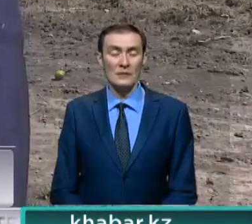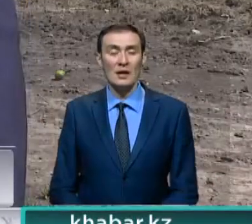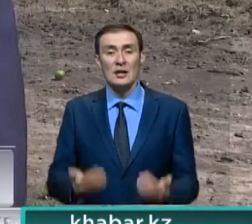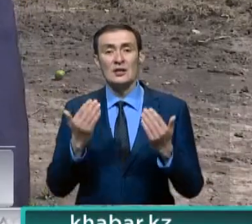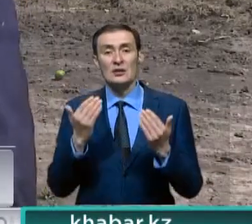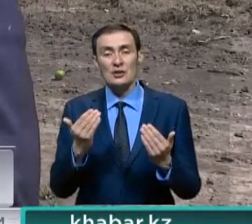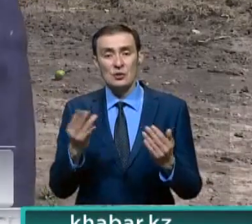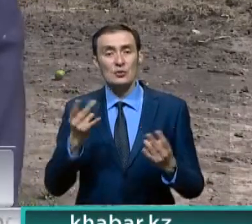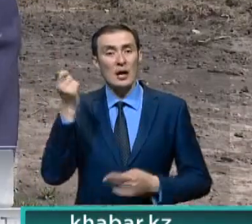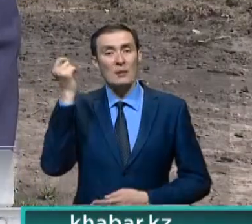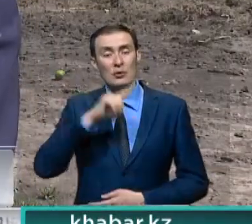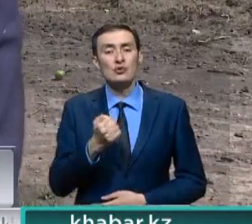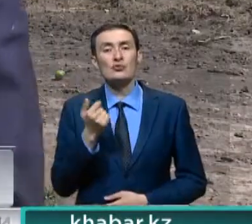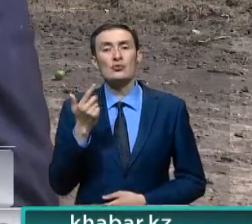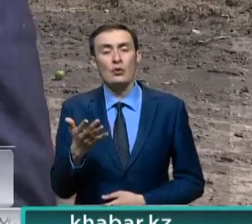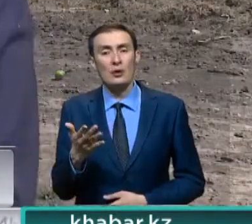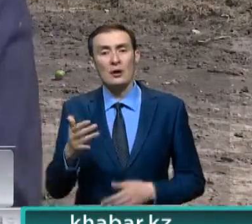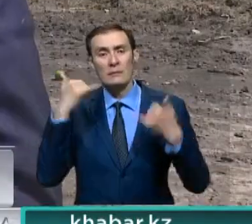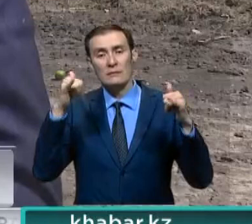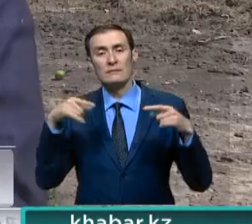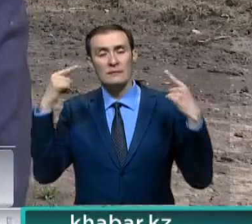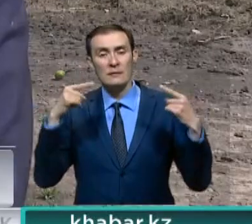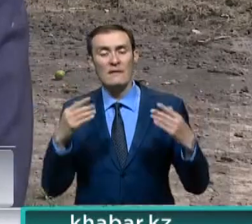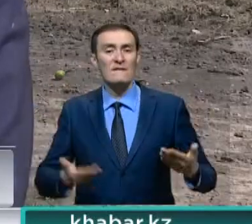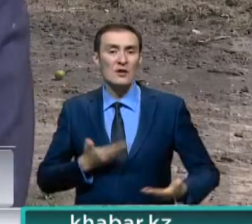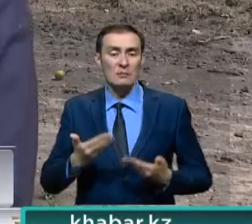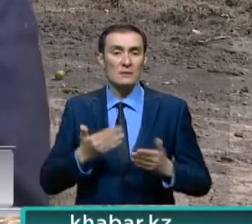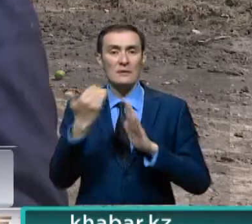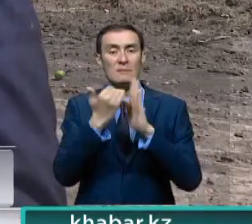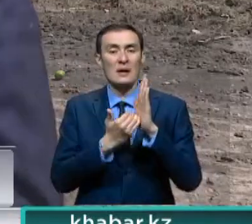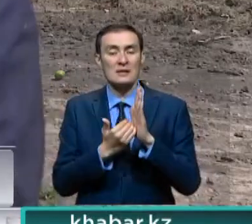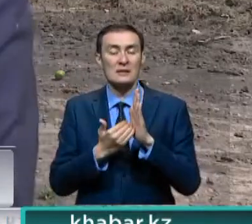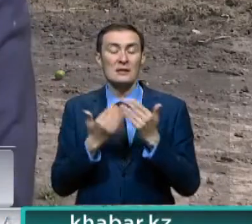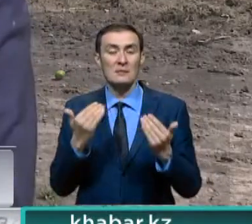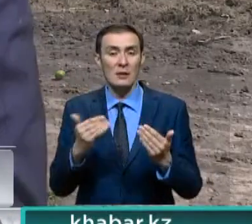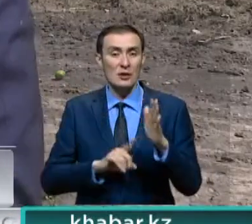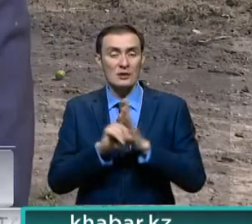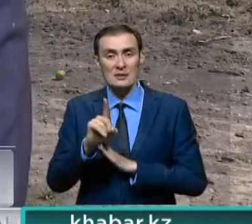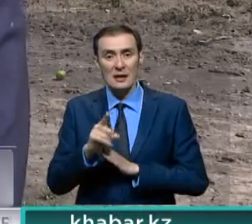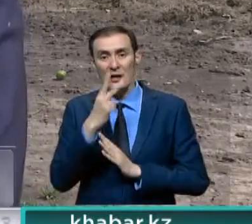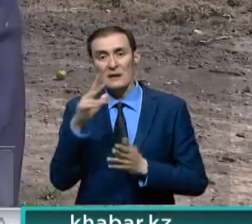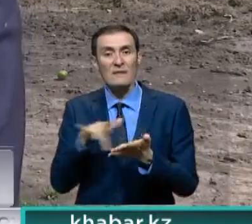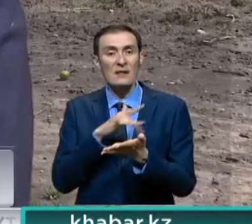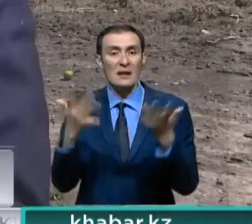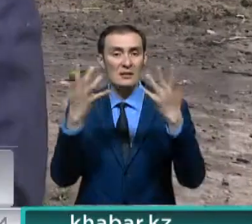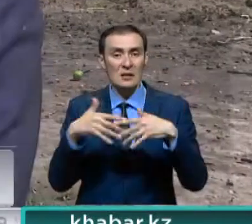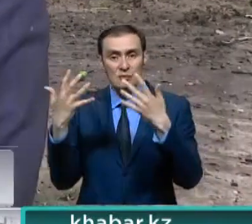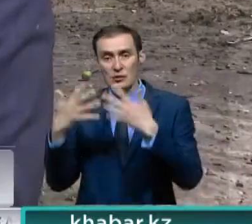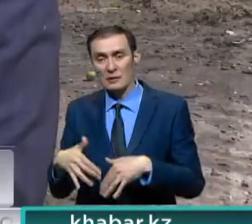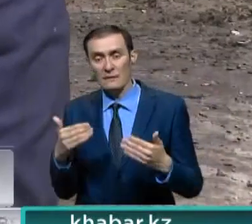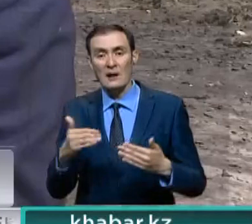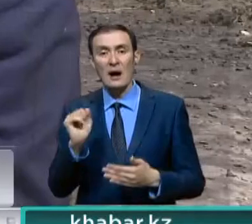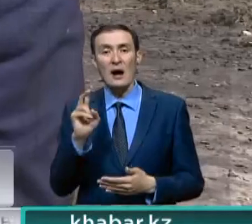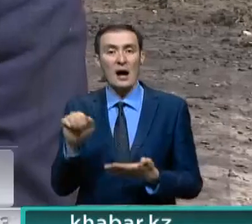Сейчас нужно определиться, сколько животных выжило. Мы взяли базу из ветеринарной службы. Теперь проводим инвентаризацию. Составим